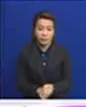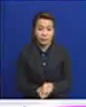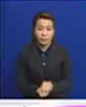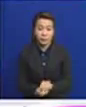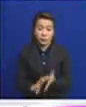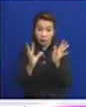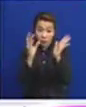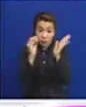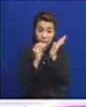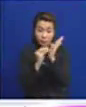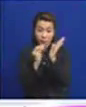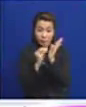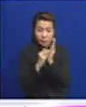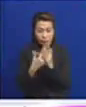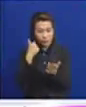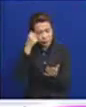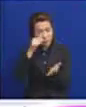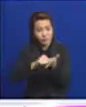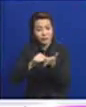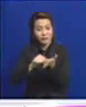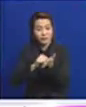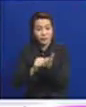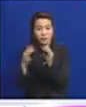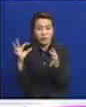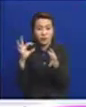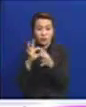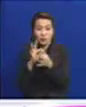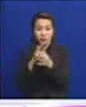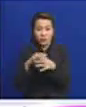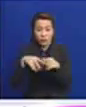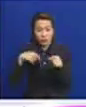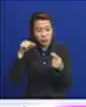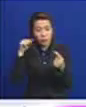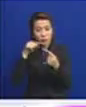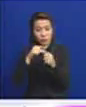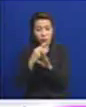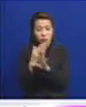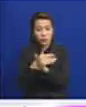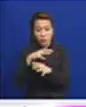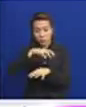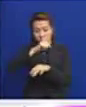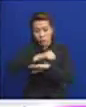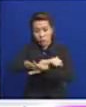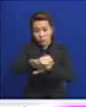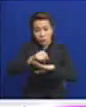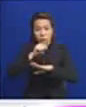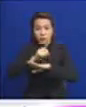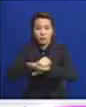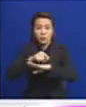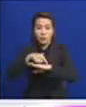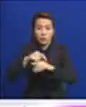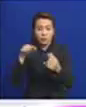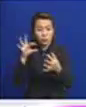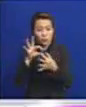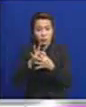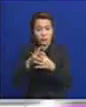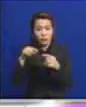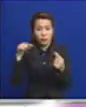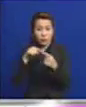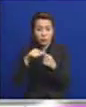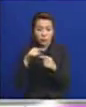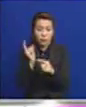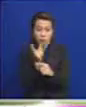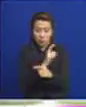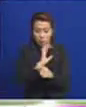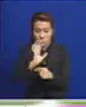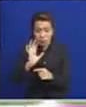กรุงเทพมหานครเตรียมปรับปรุงภูมิทัศน์สวนลุมพินีและพัฒนาเส้นทางเชื่อมต่อระหว่างสวนเบญจกิติและโรงงานยาสูบค่ะหม่อมราชวงศ์สุ